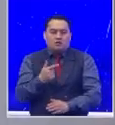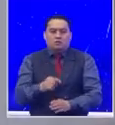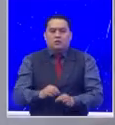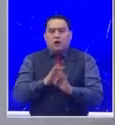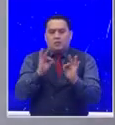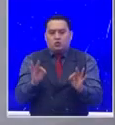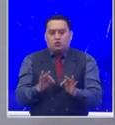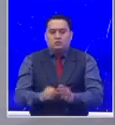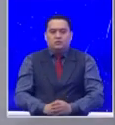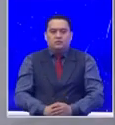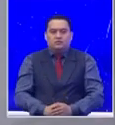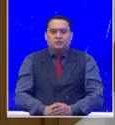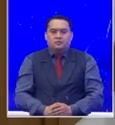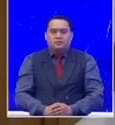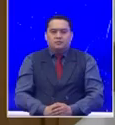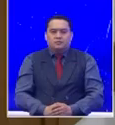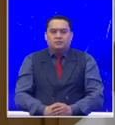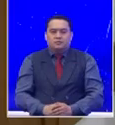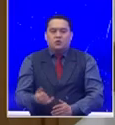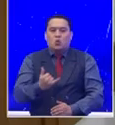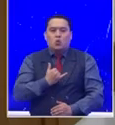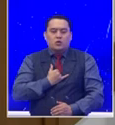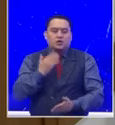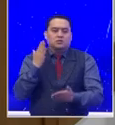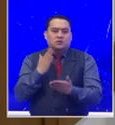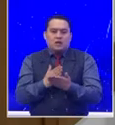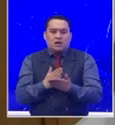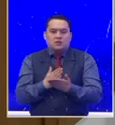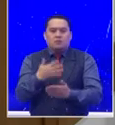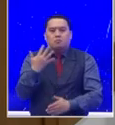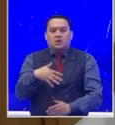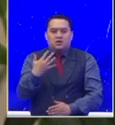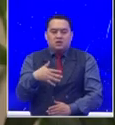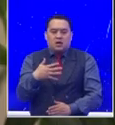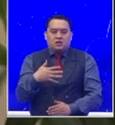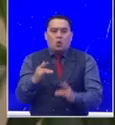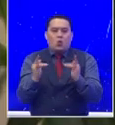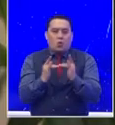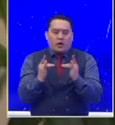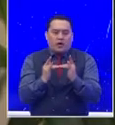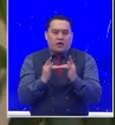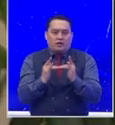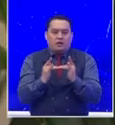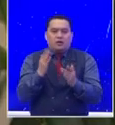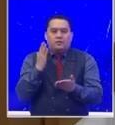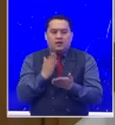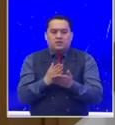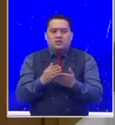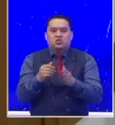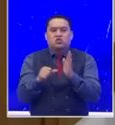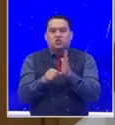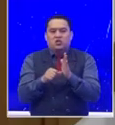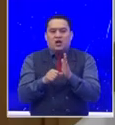объема медицинской помощи. У нас имеется 50 коек рассчитан, из них